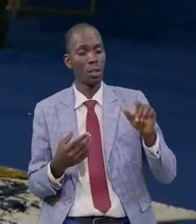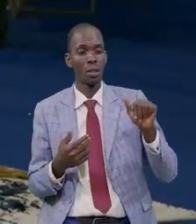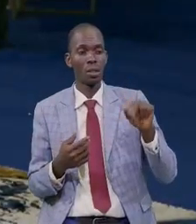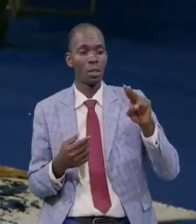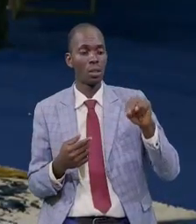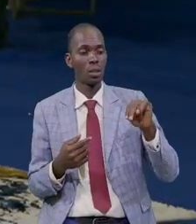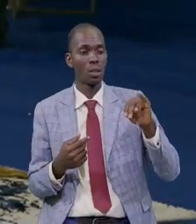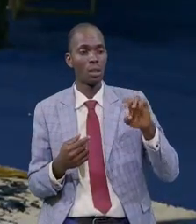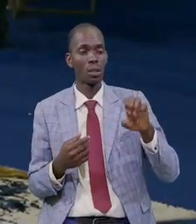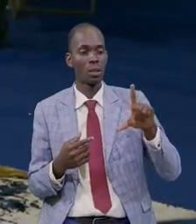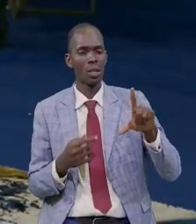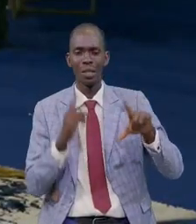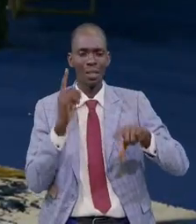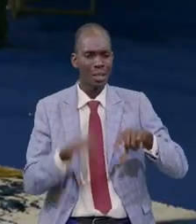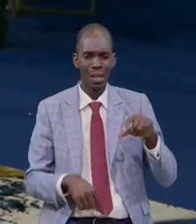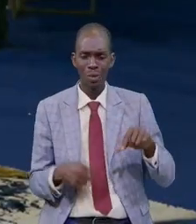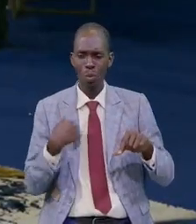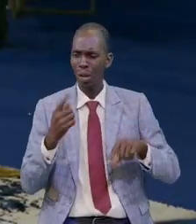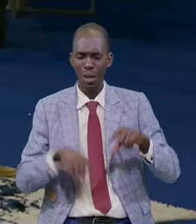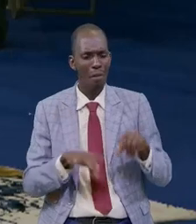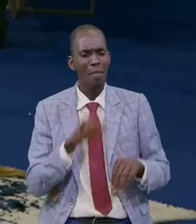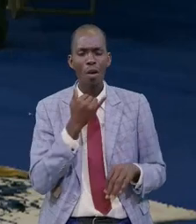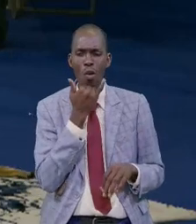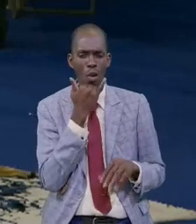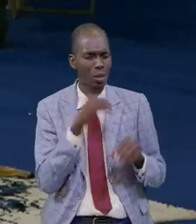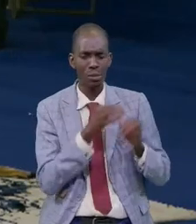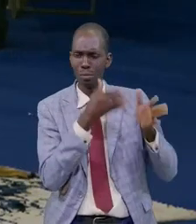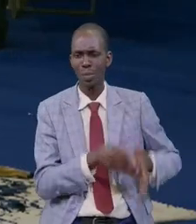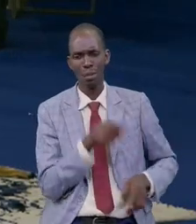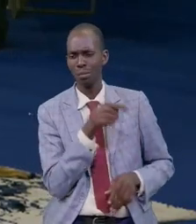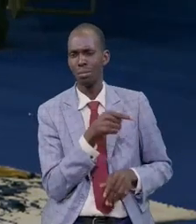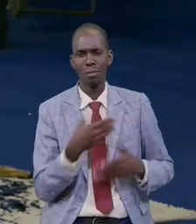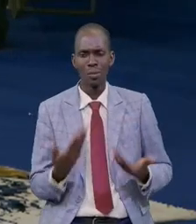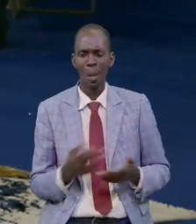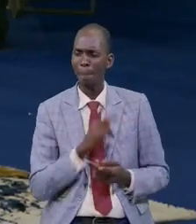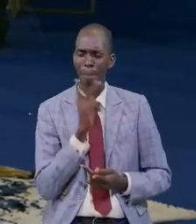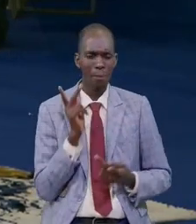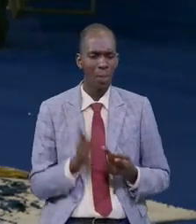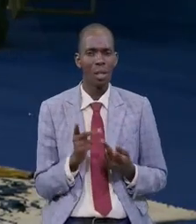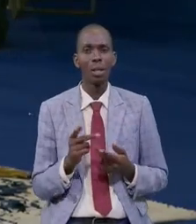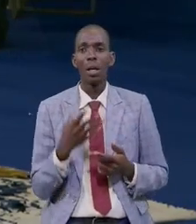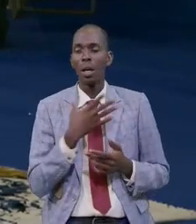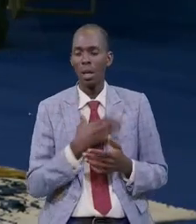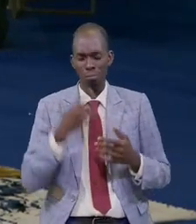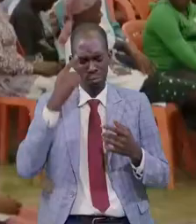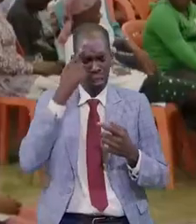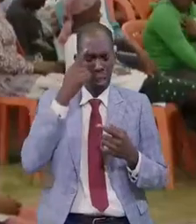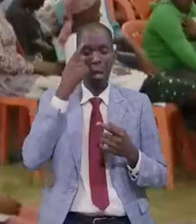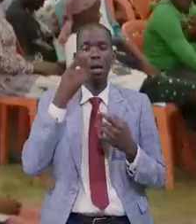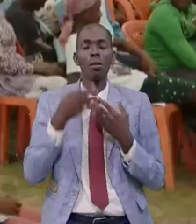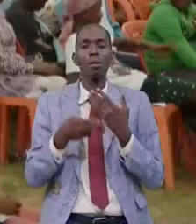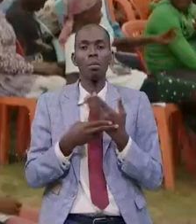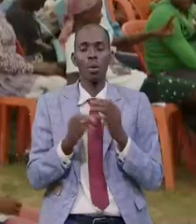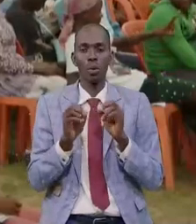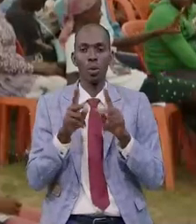Daniel on ne pouvait rien lui reprocher si quelqu'un qui prie un autre dieu